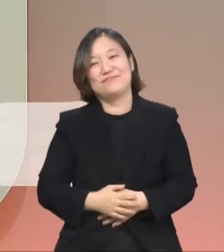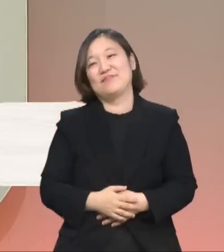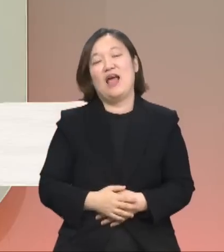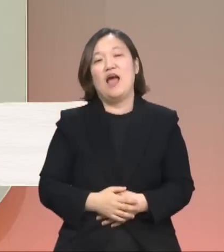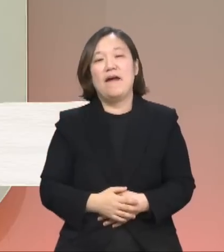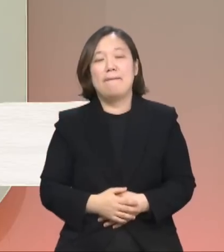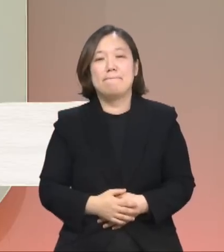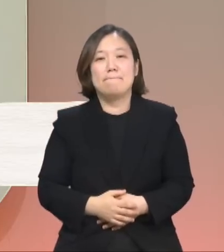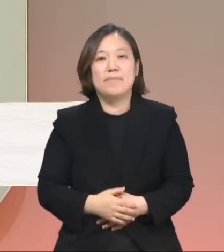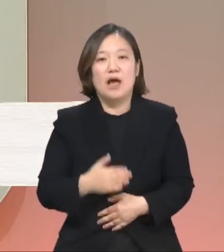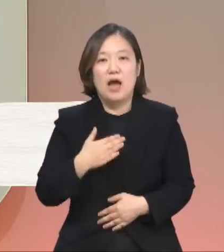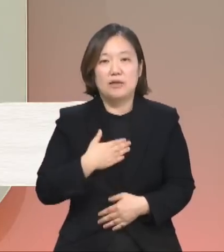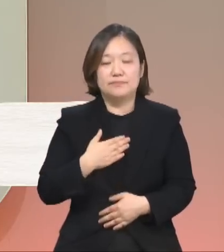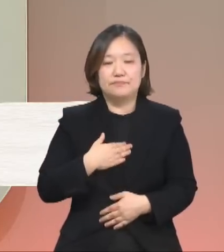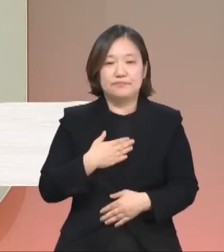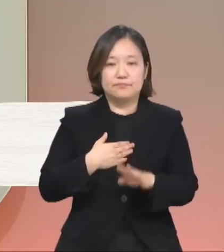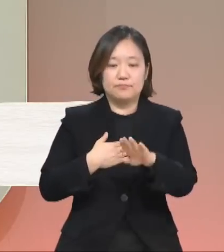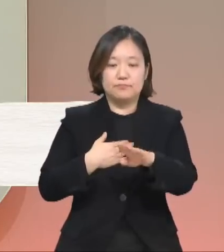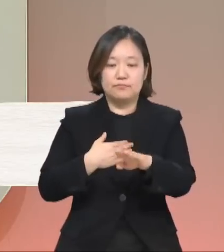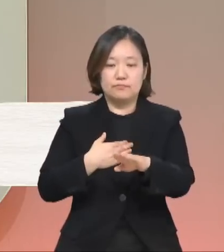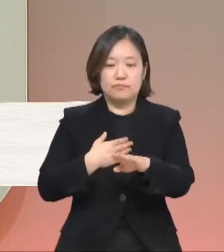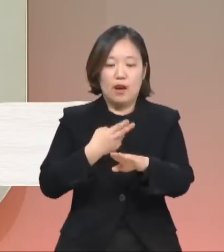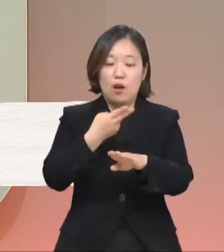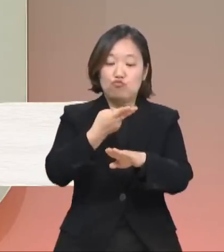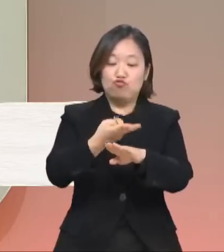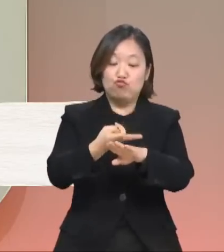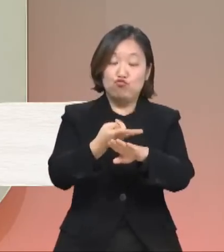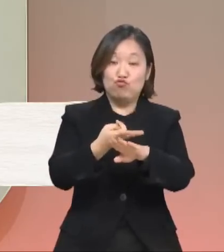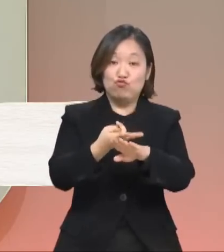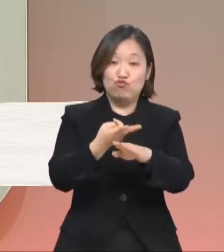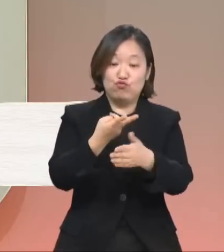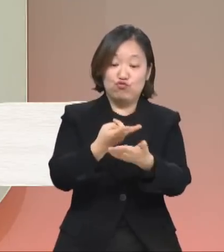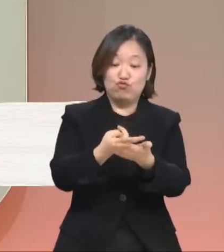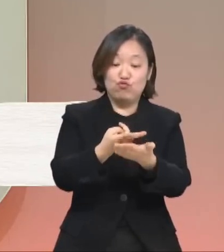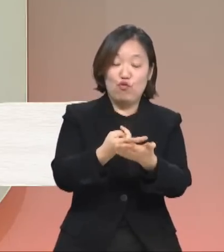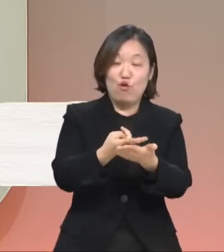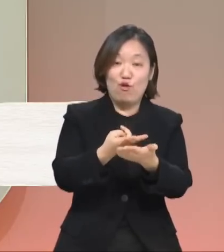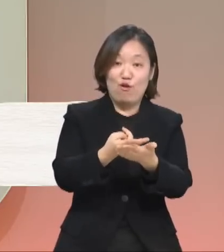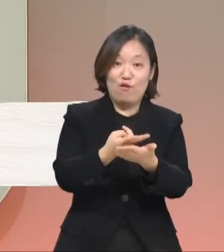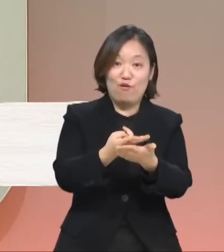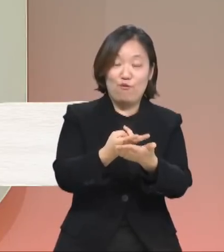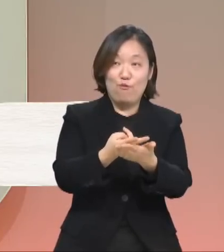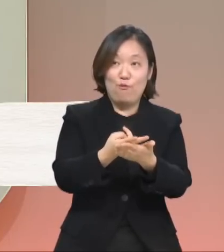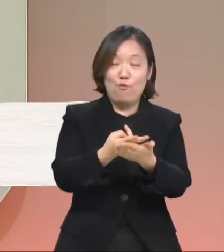저의 침대 한가운데를 가득 메우신 모습이었습니다